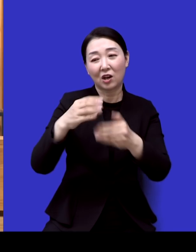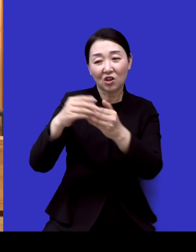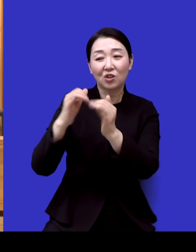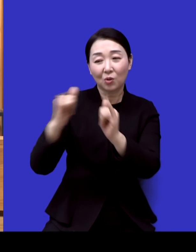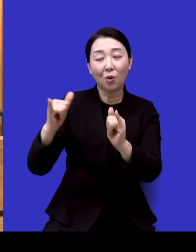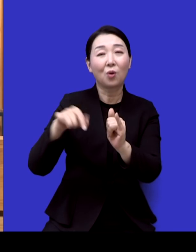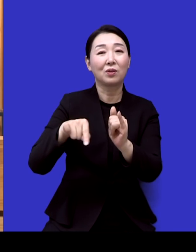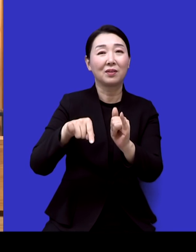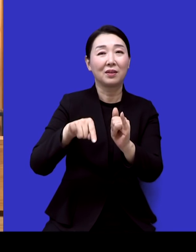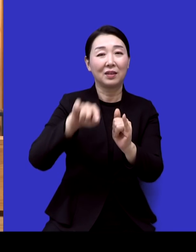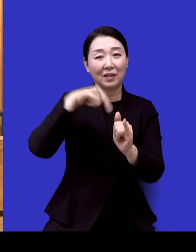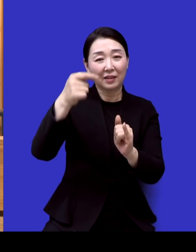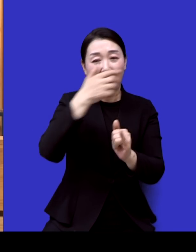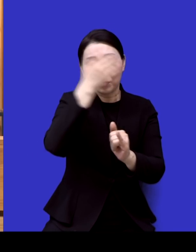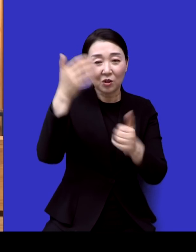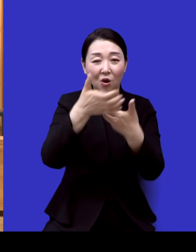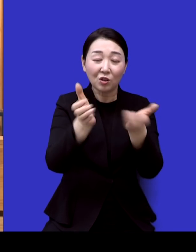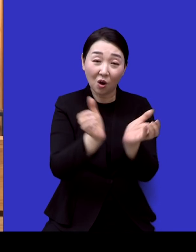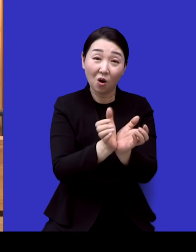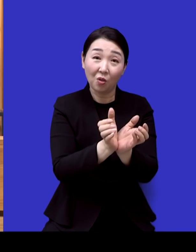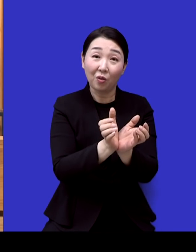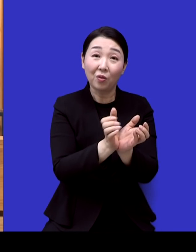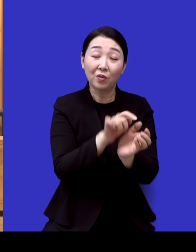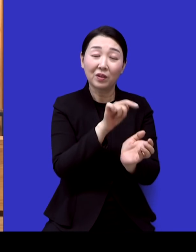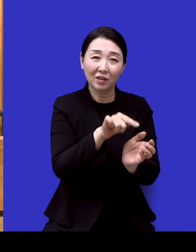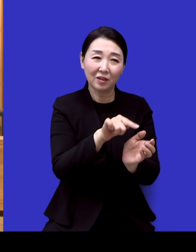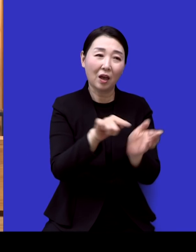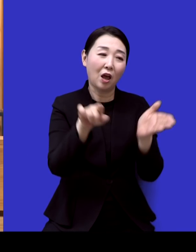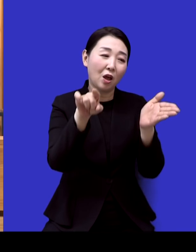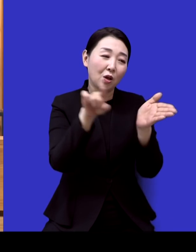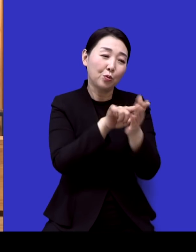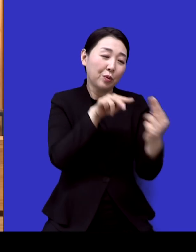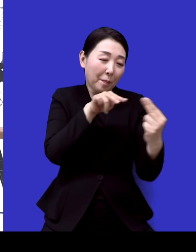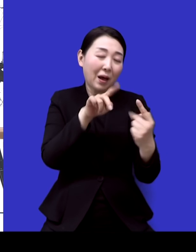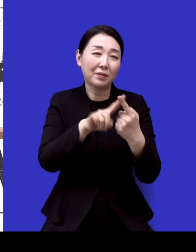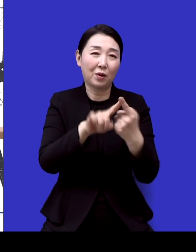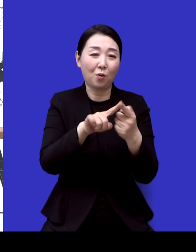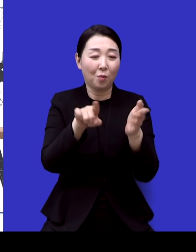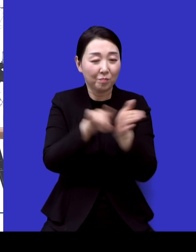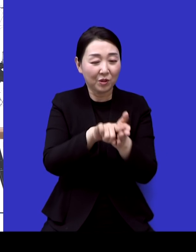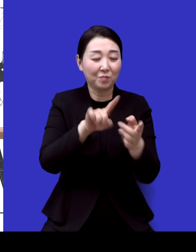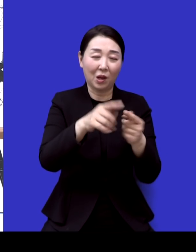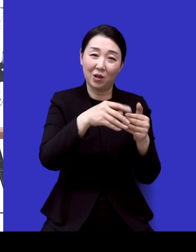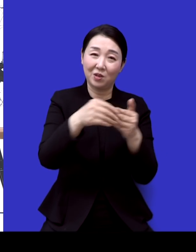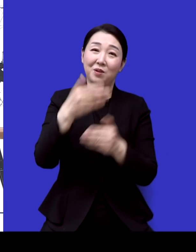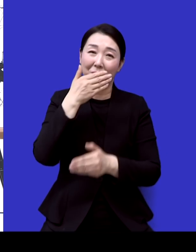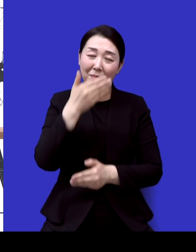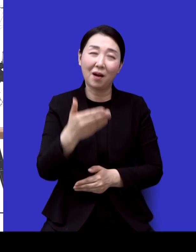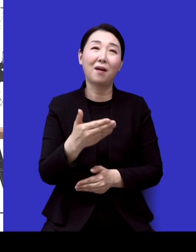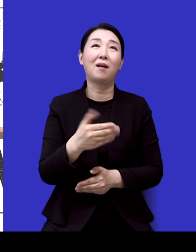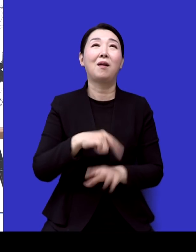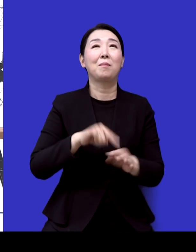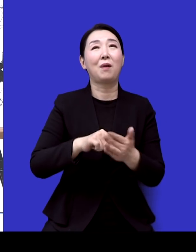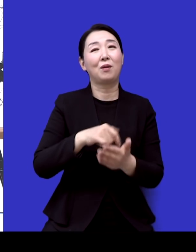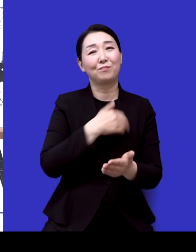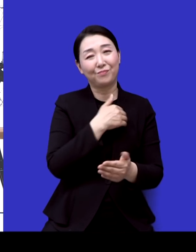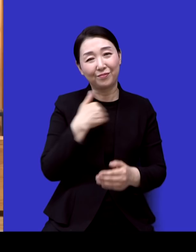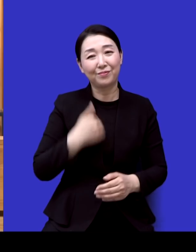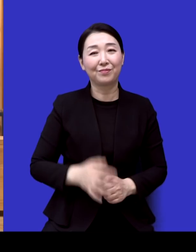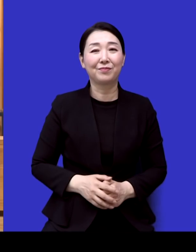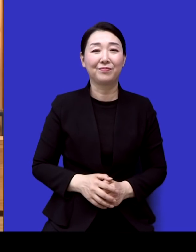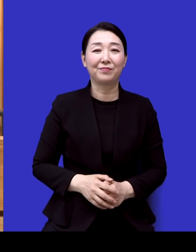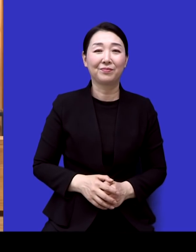세대들을 아마 다음 세대의 눈높이에 맞는 신앙관으로 이끌어줄 수 있겠다라는 아주 뿌듯한 마음이 들어서 하나님께서